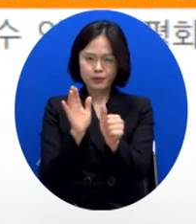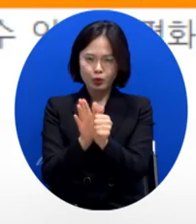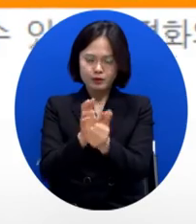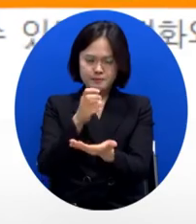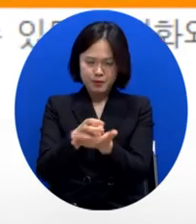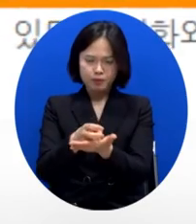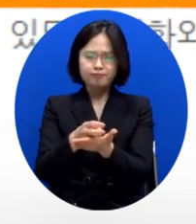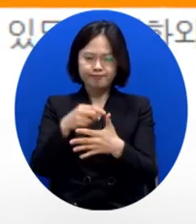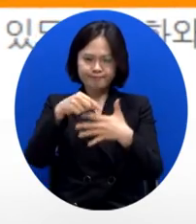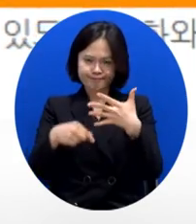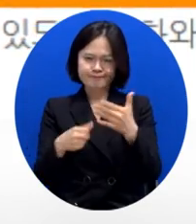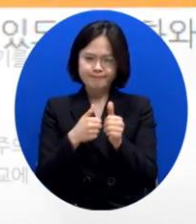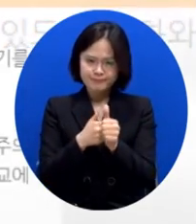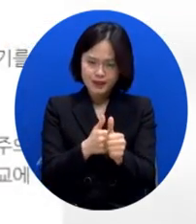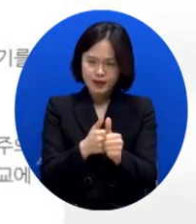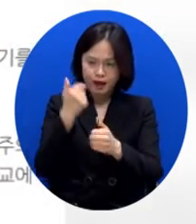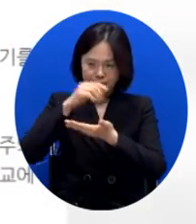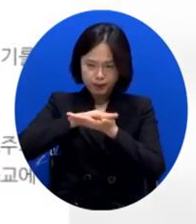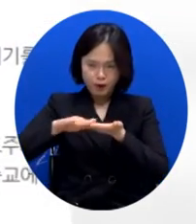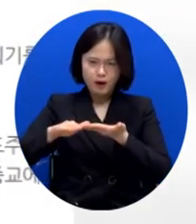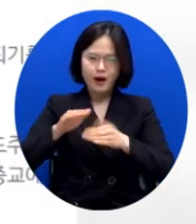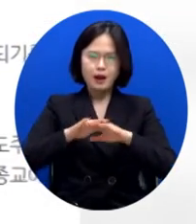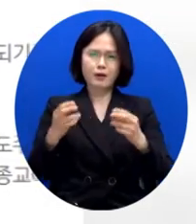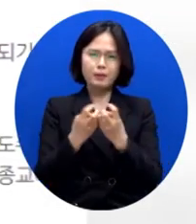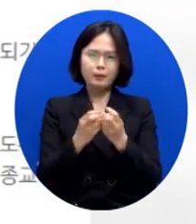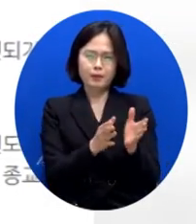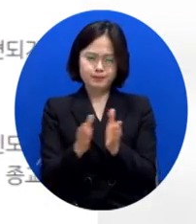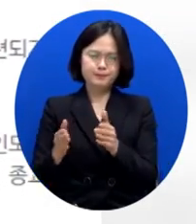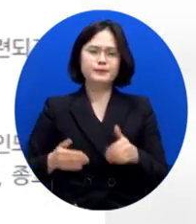평화적인 해결 방안이 마련되길 바란다 고 전했습니다